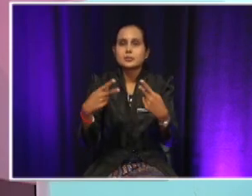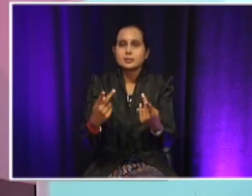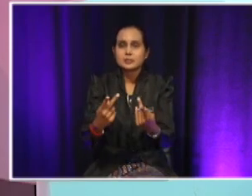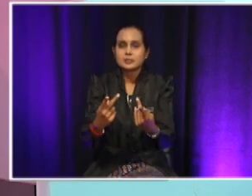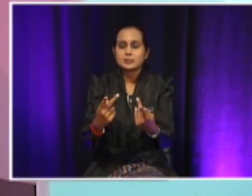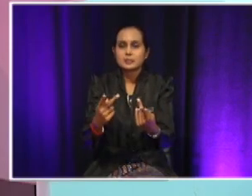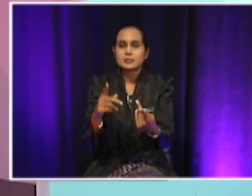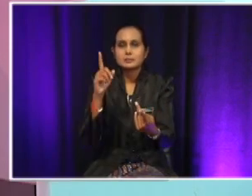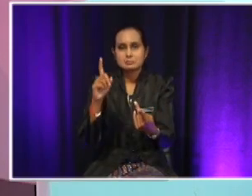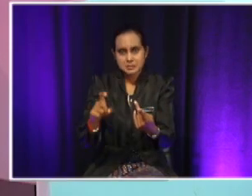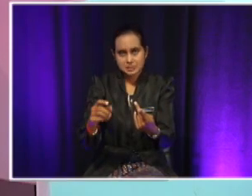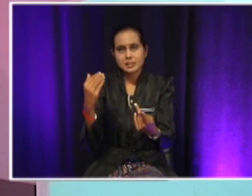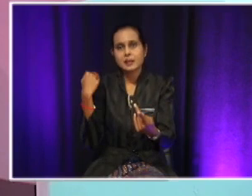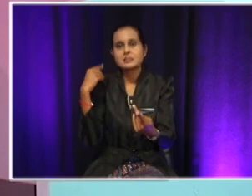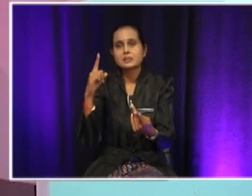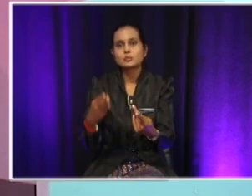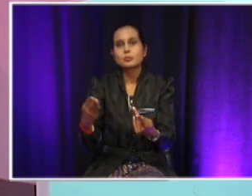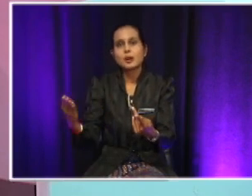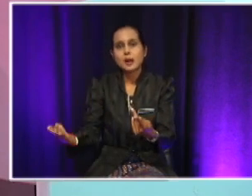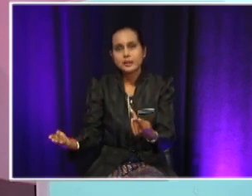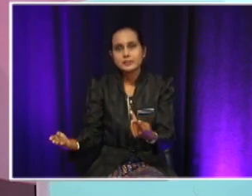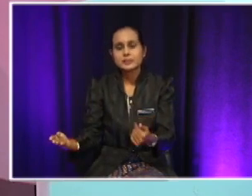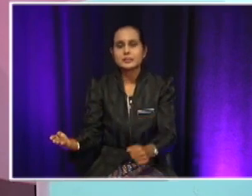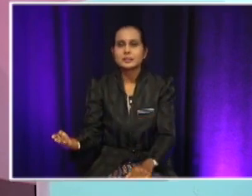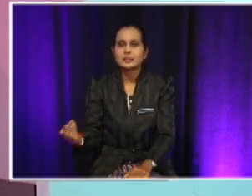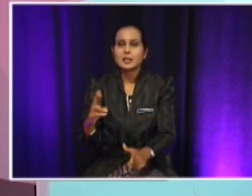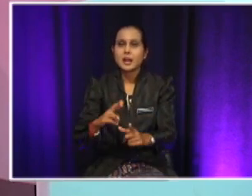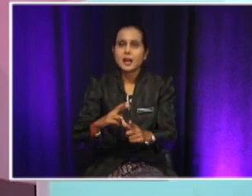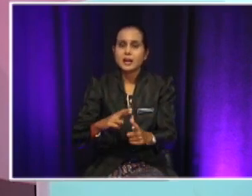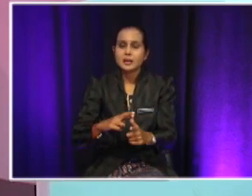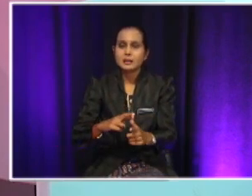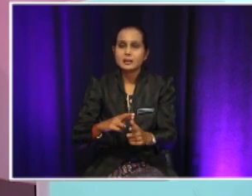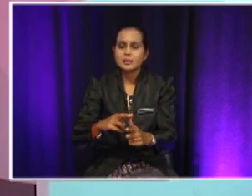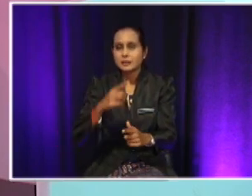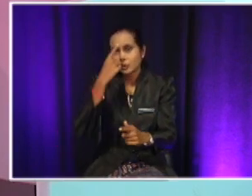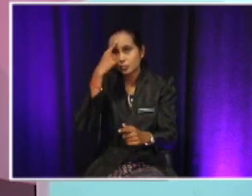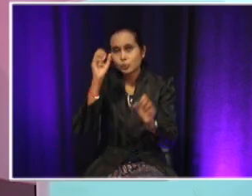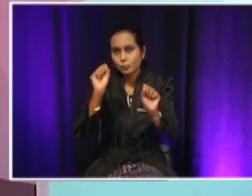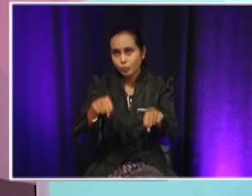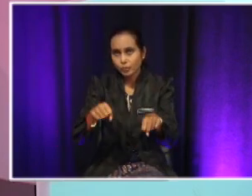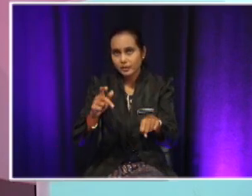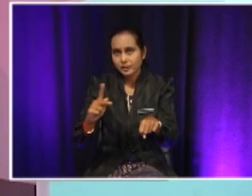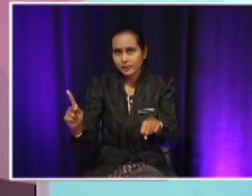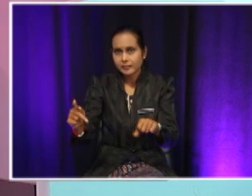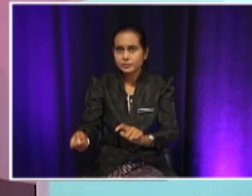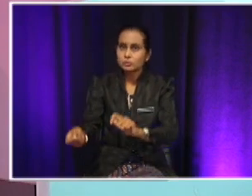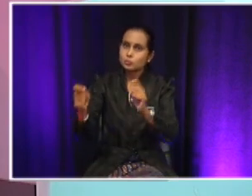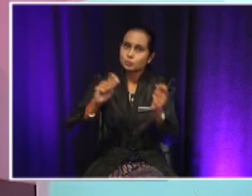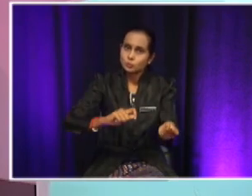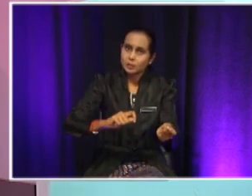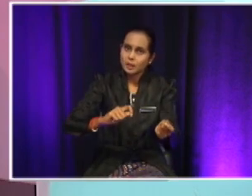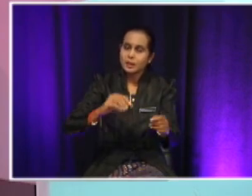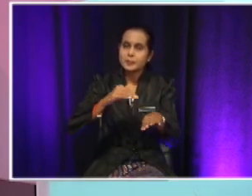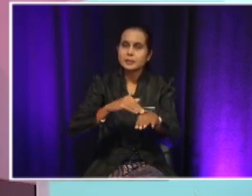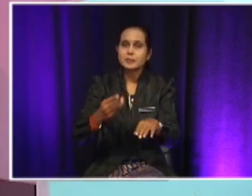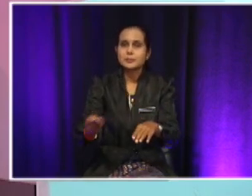satu benda, ada satu bahan ataupun ada satu peranti untuk membolehkan ditukar kepada bentuk yang lain.